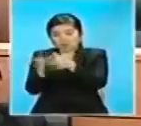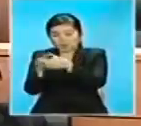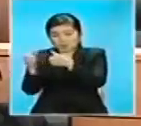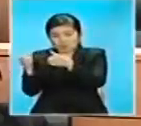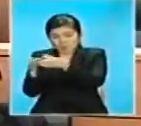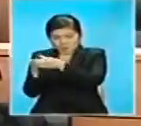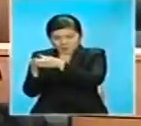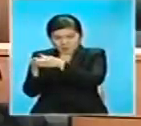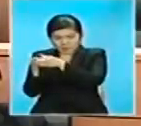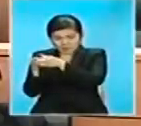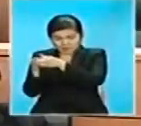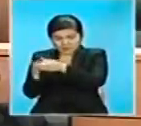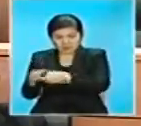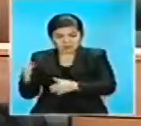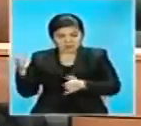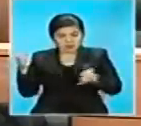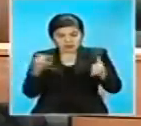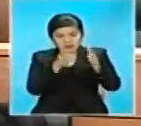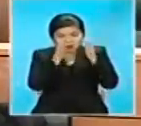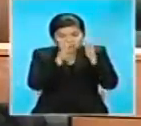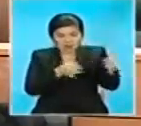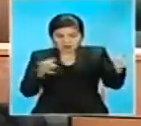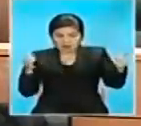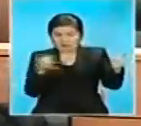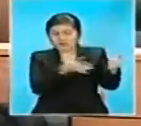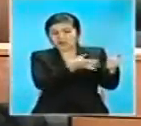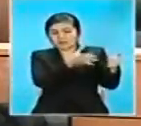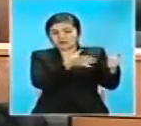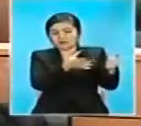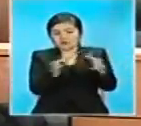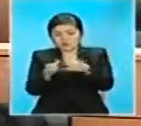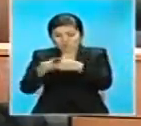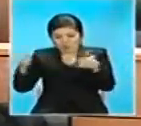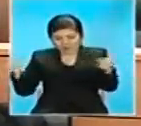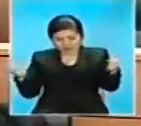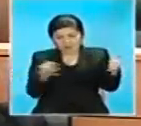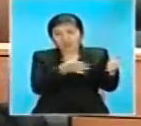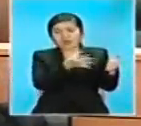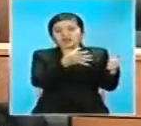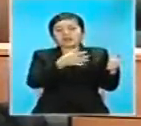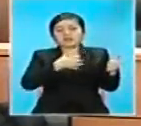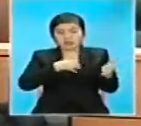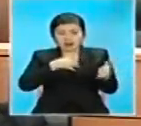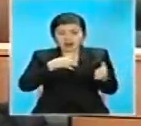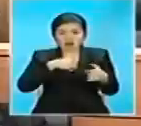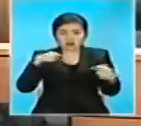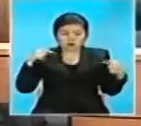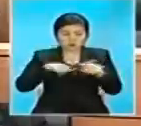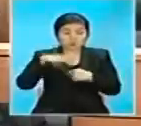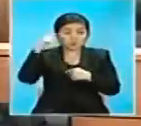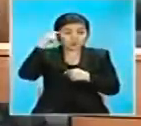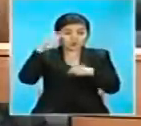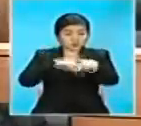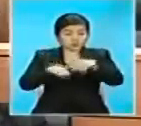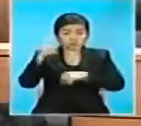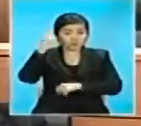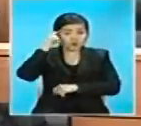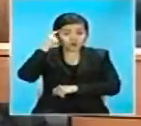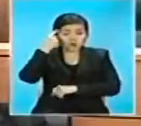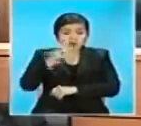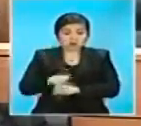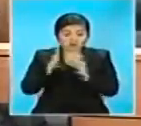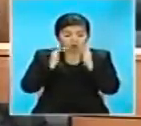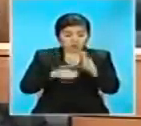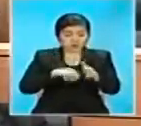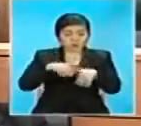ล้งทำลายบุคคลคนเดียวนั้นถามว่าประชาชนไม่รู้หรือและไม่เห็นห